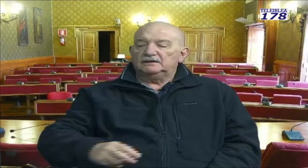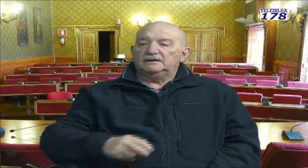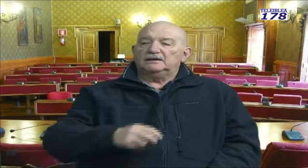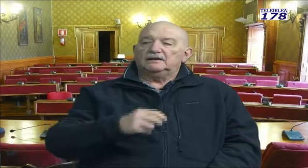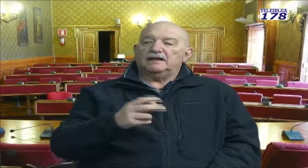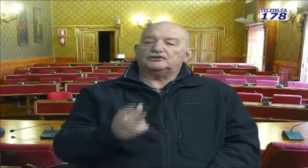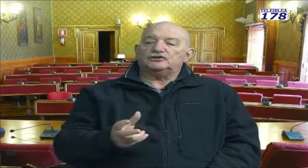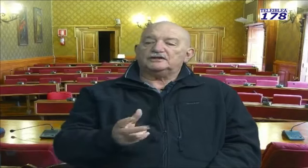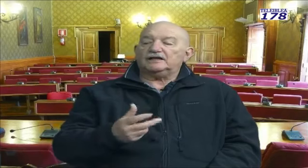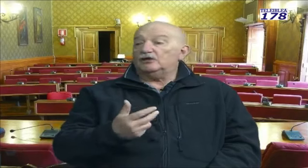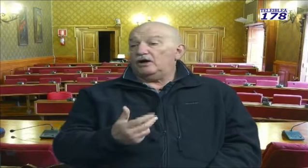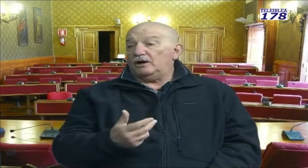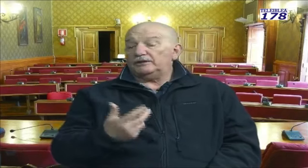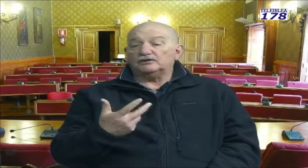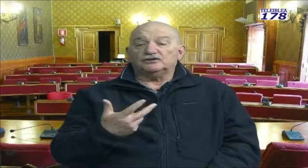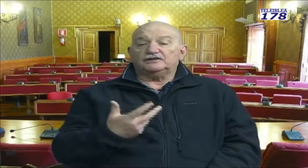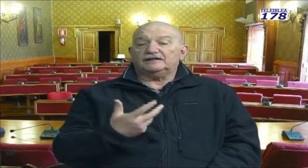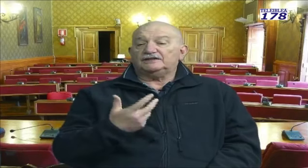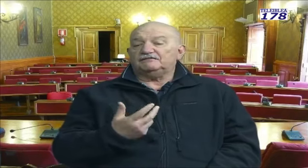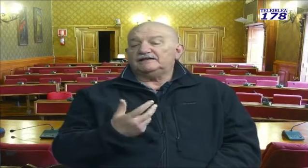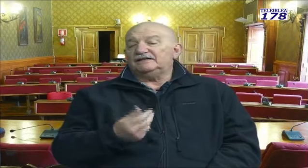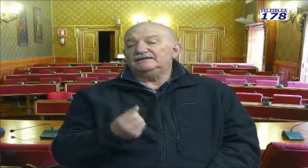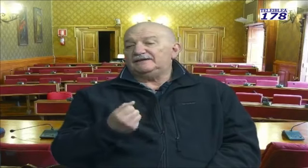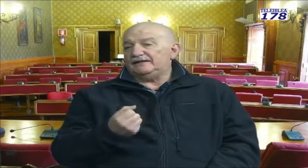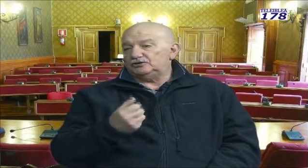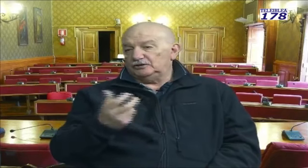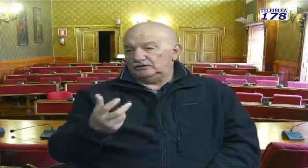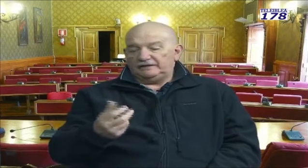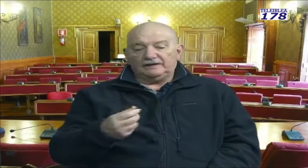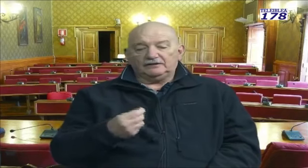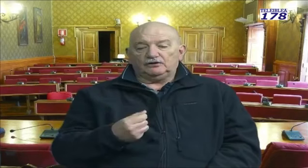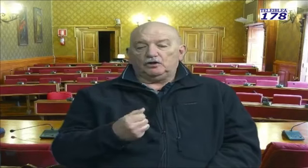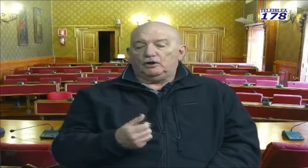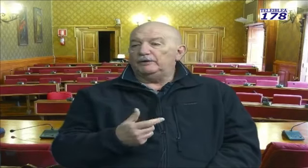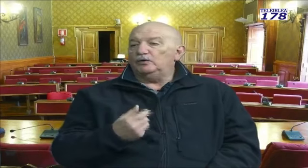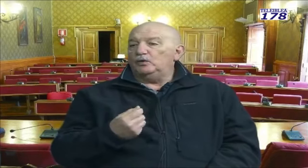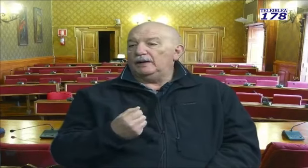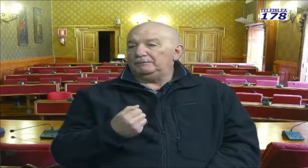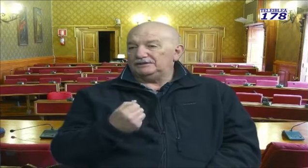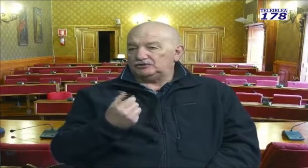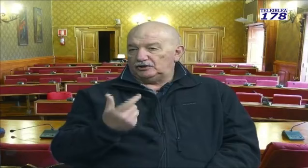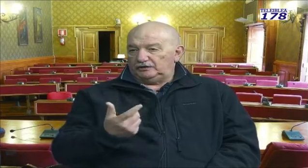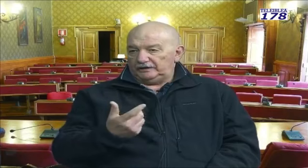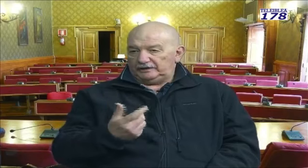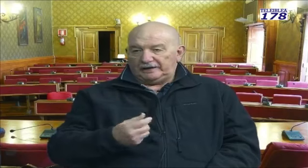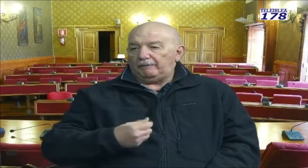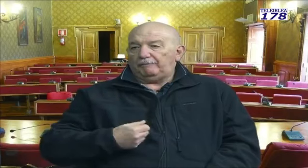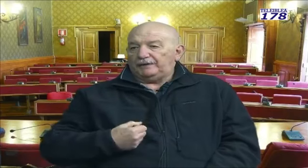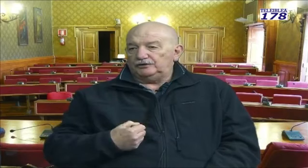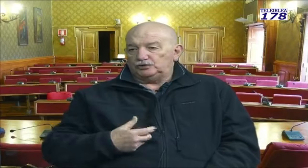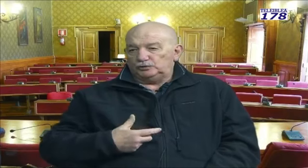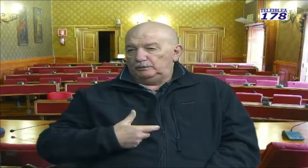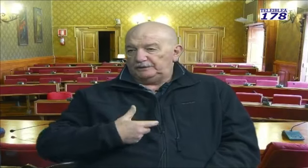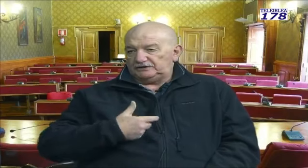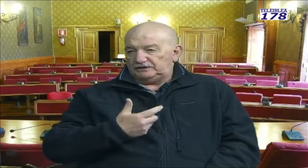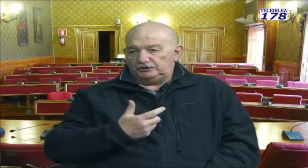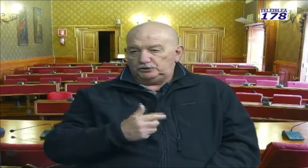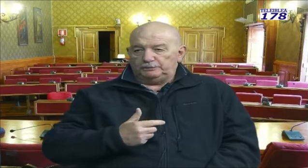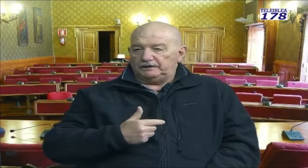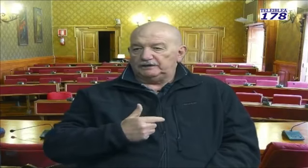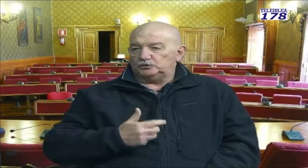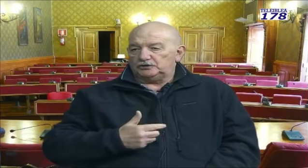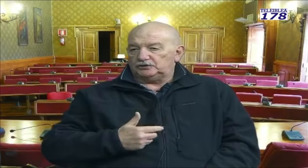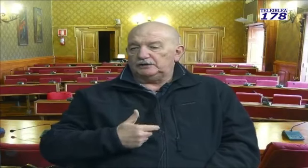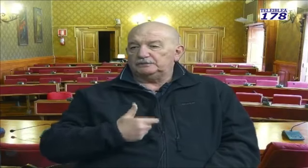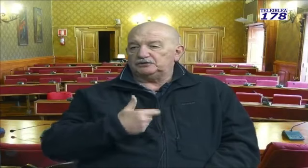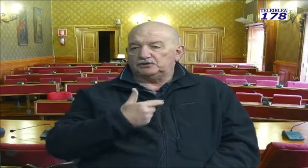Io qua la società, no, però società civile è inteso come una persona che per il suo prestigio,